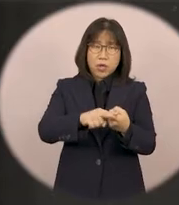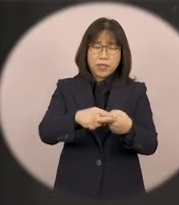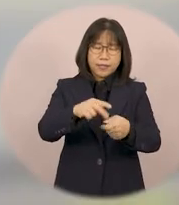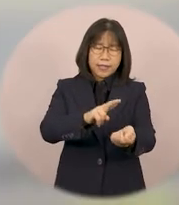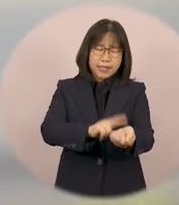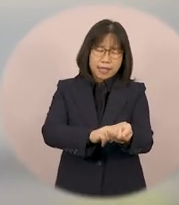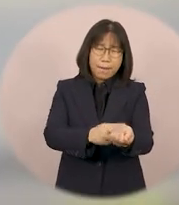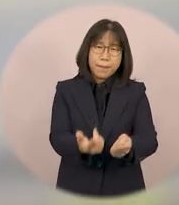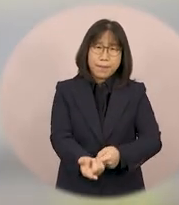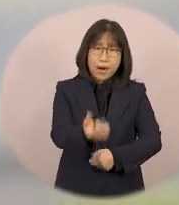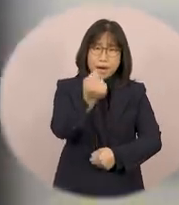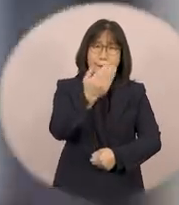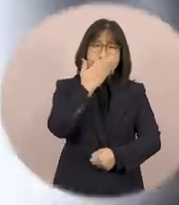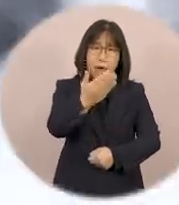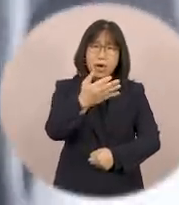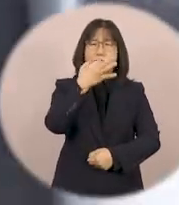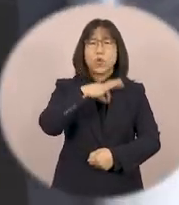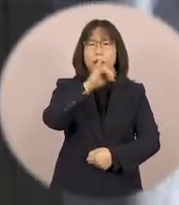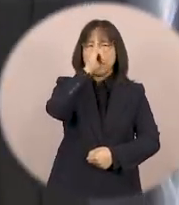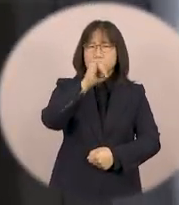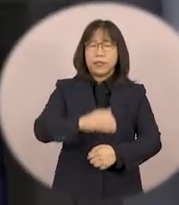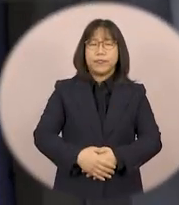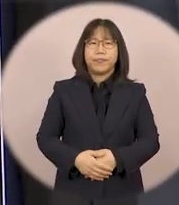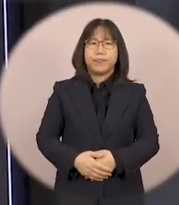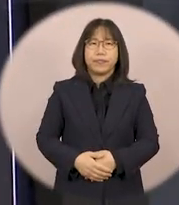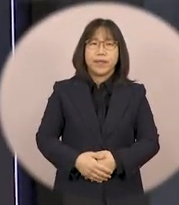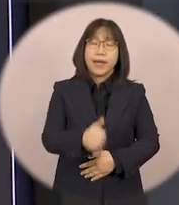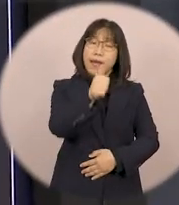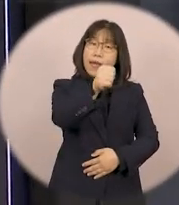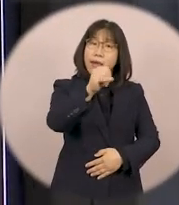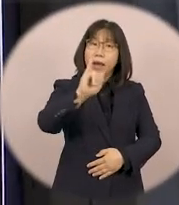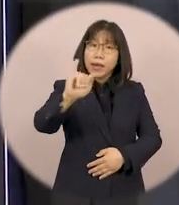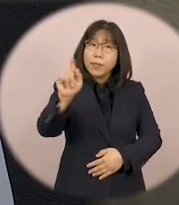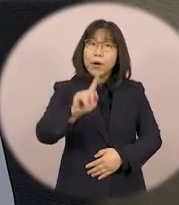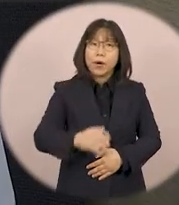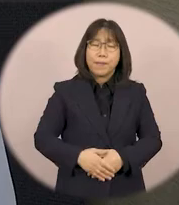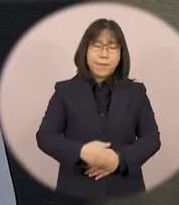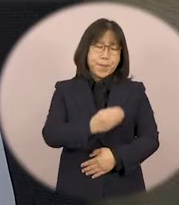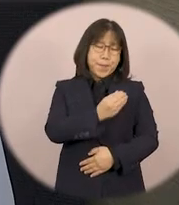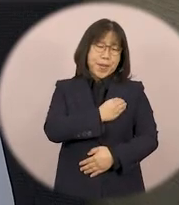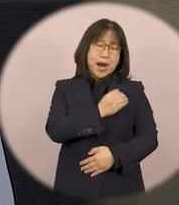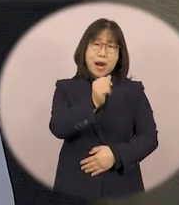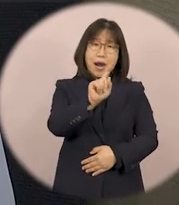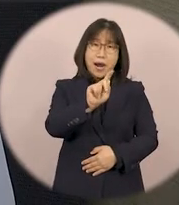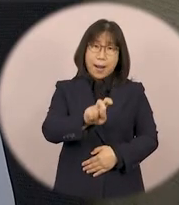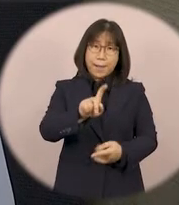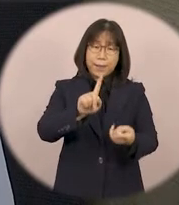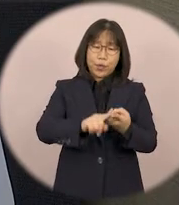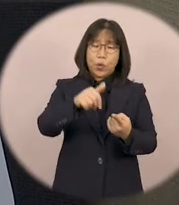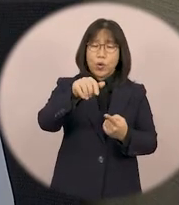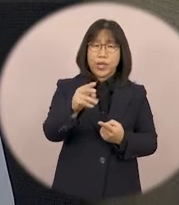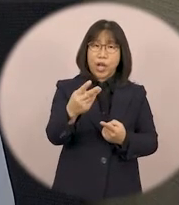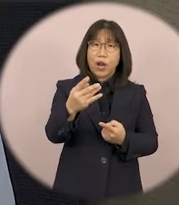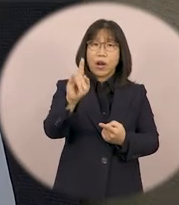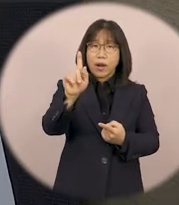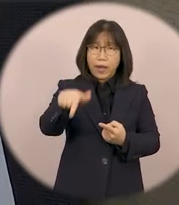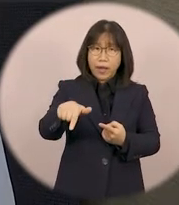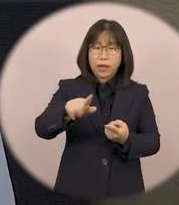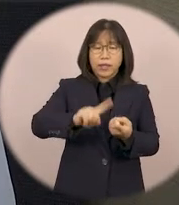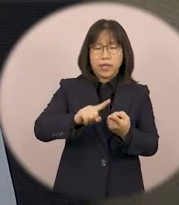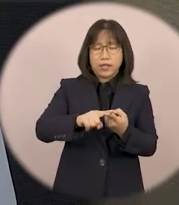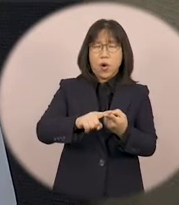효과적으로 진단할 수 있게 됐습니다 멜리언 시스템은 표 양 계획들 페이지 란을